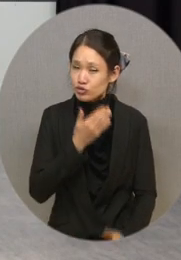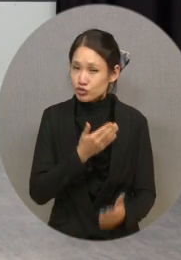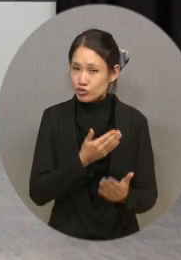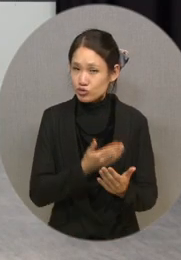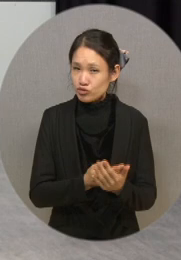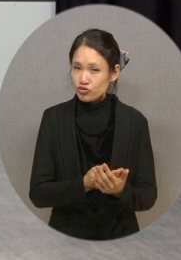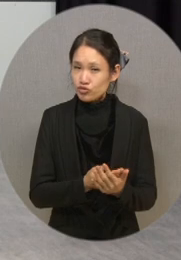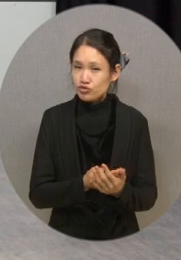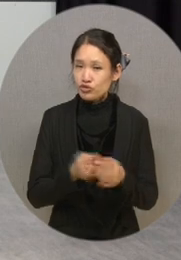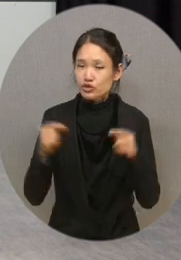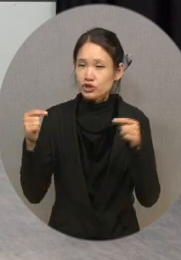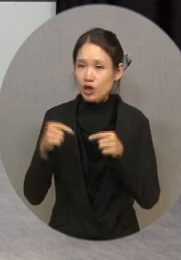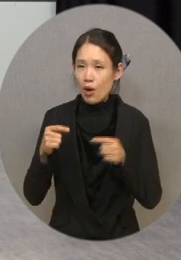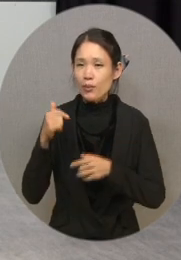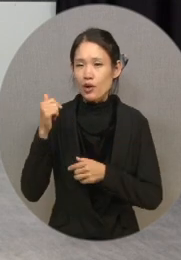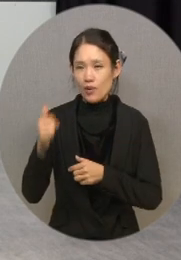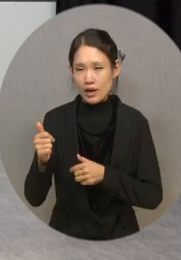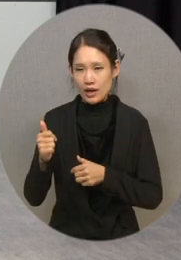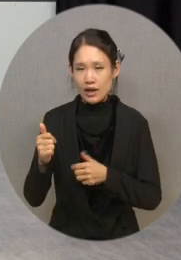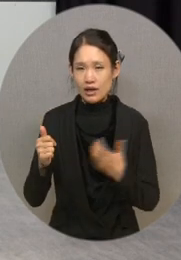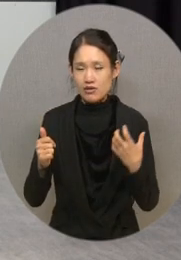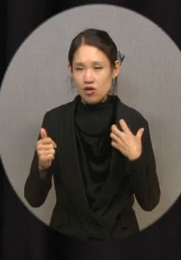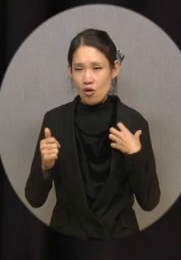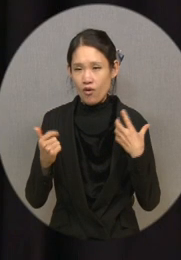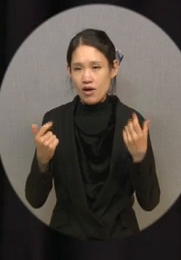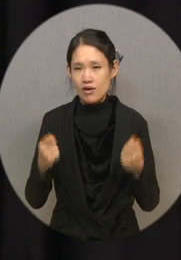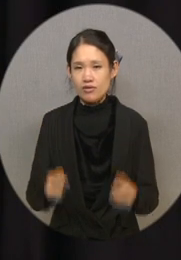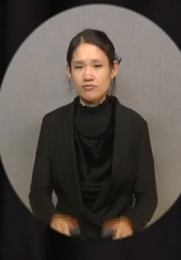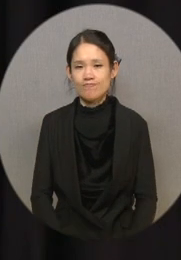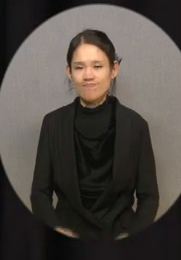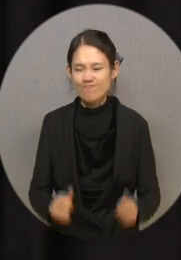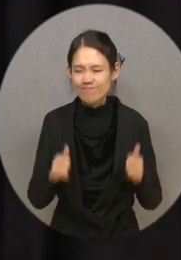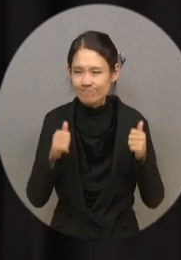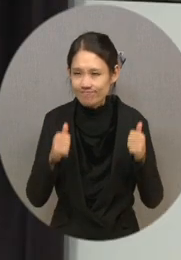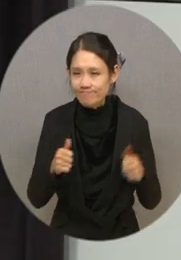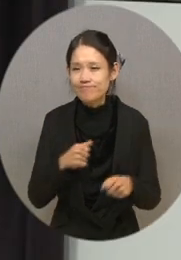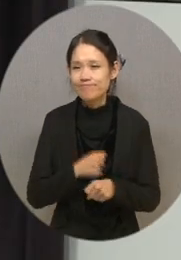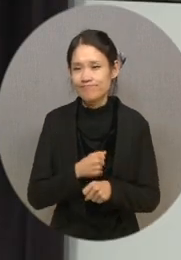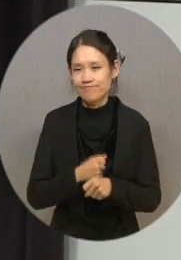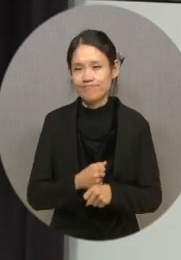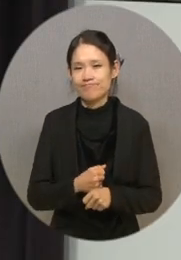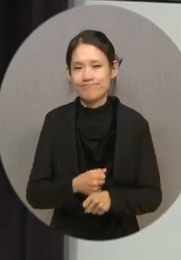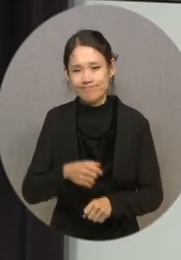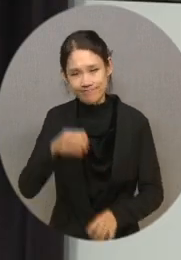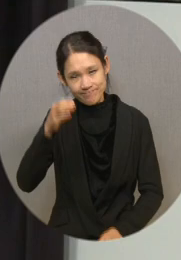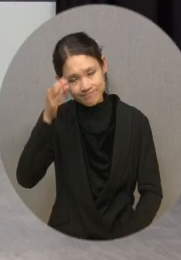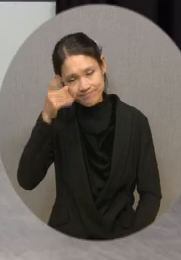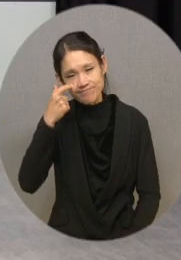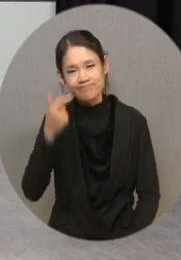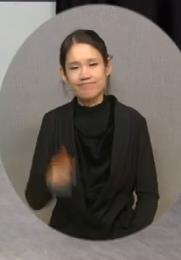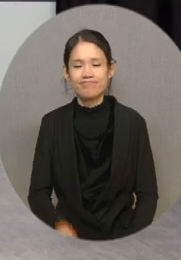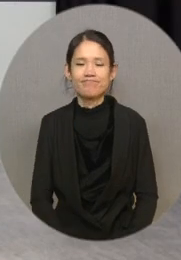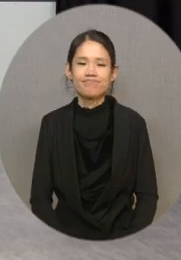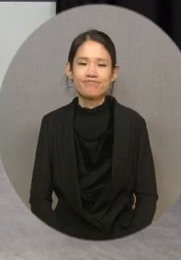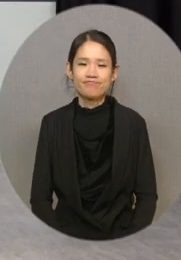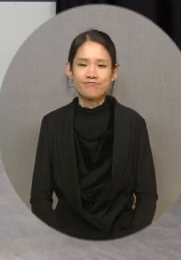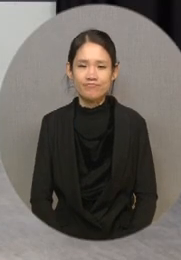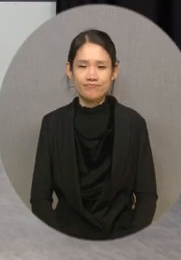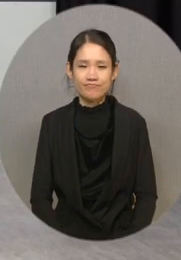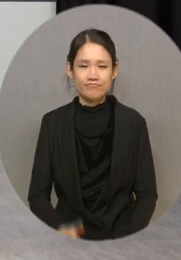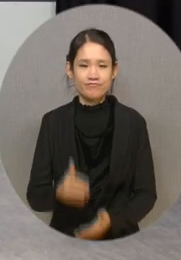우리 협의회장님이 해야 할 역할이 아닌가. 아유 열심히 하겠습니다. 네, 기대해 보겠습니다. 네. 회장님은